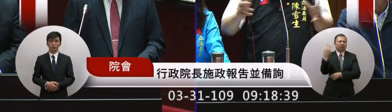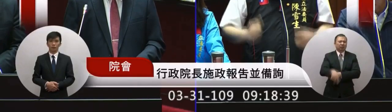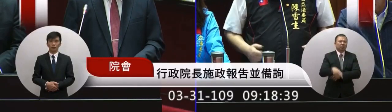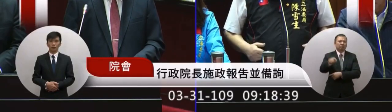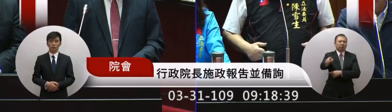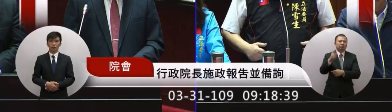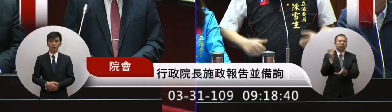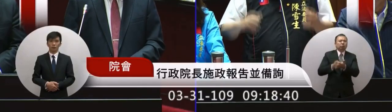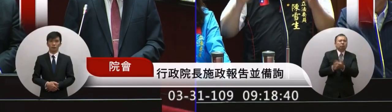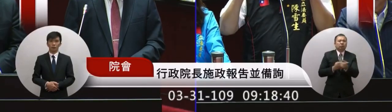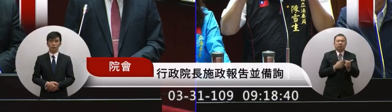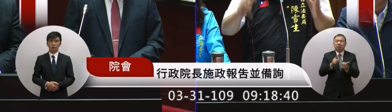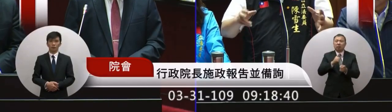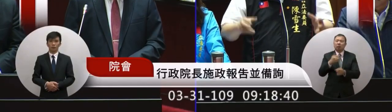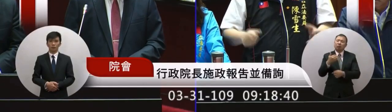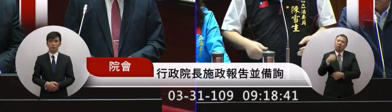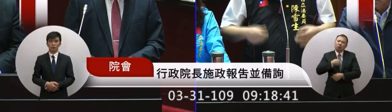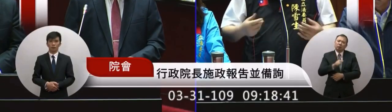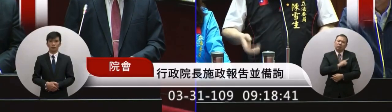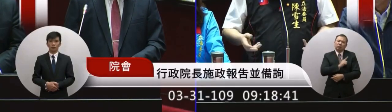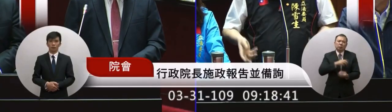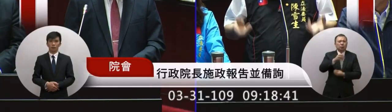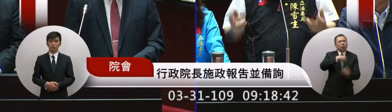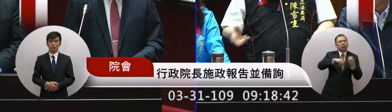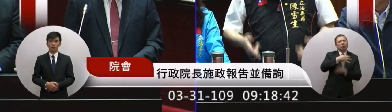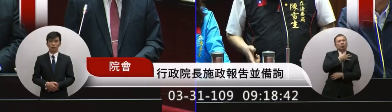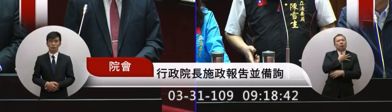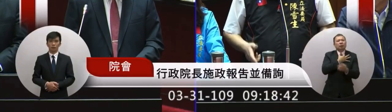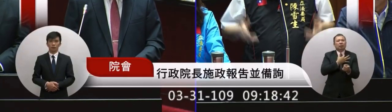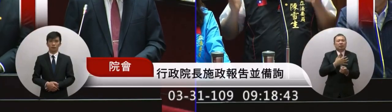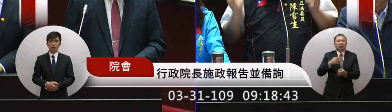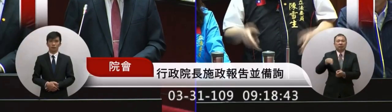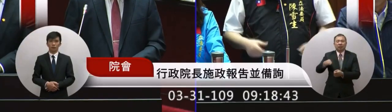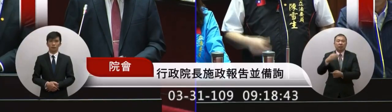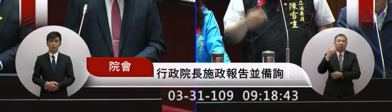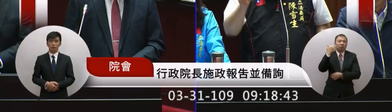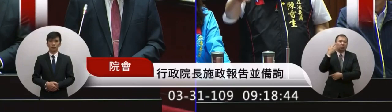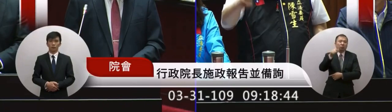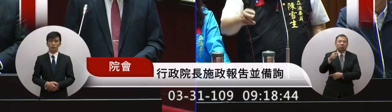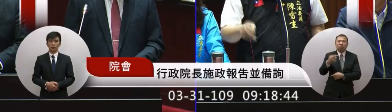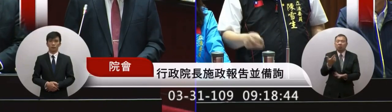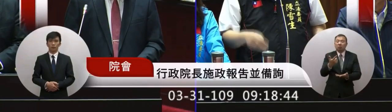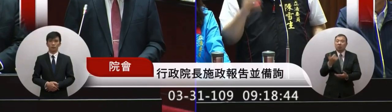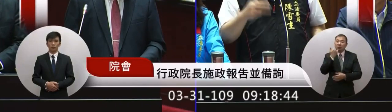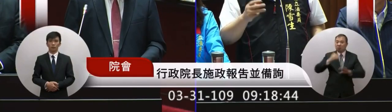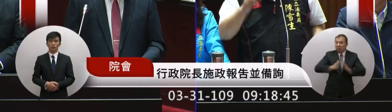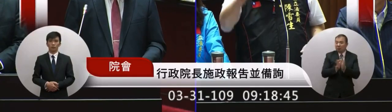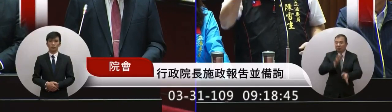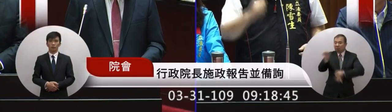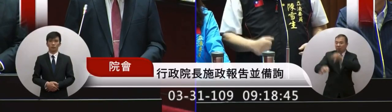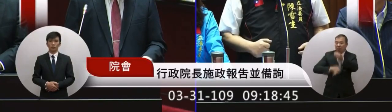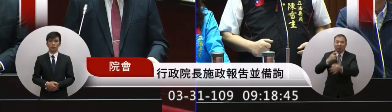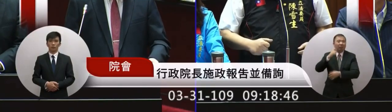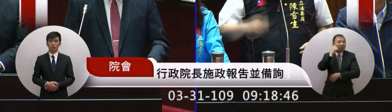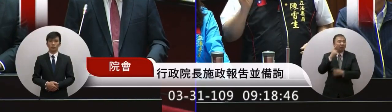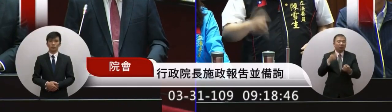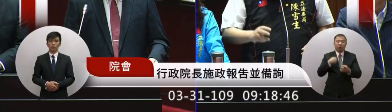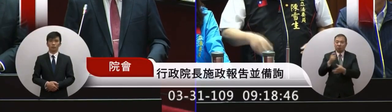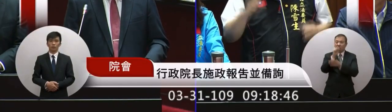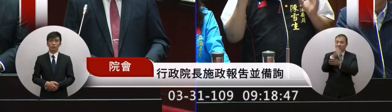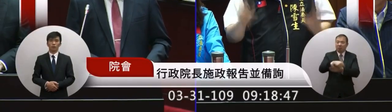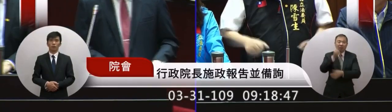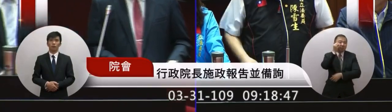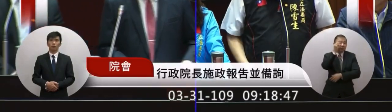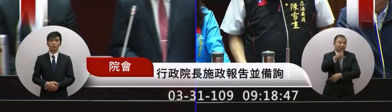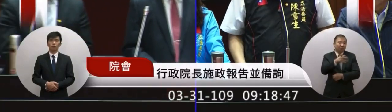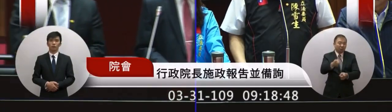向你借钱嘛，我向你借的钱这两个月我怎么还呢、啊？不可能，我答应你说我三个月就还给你，三个